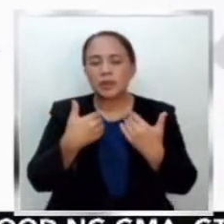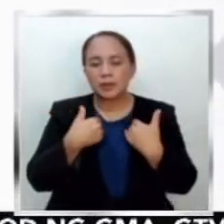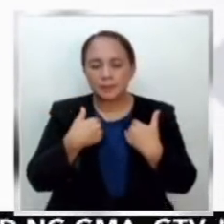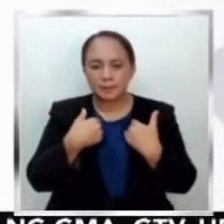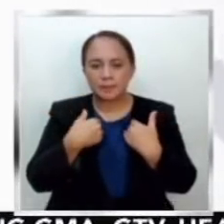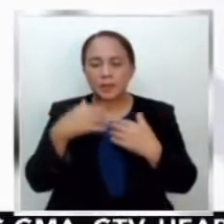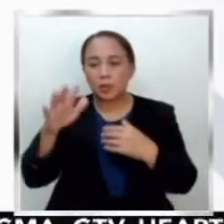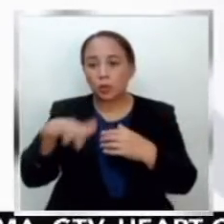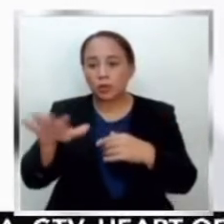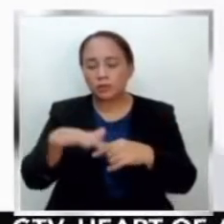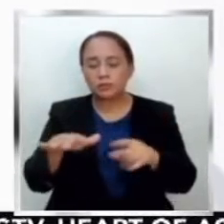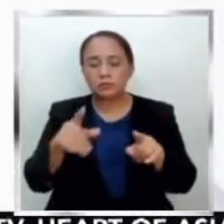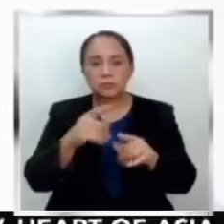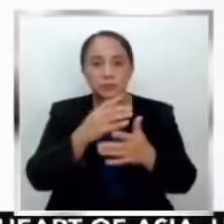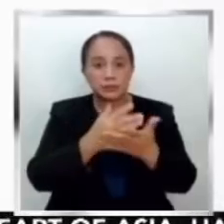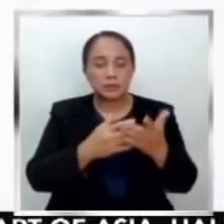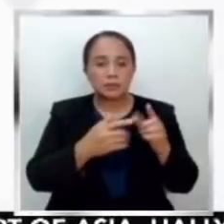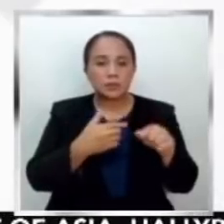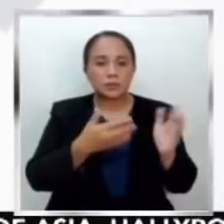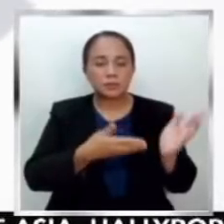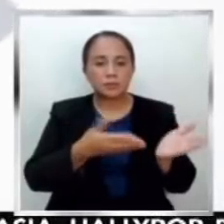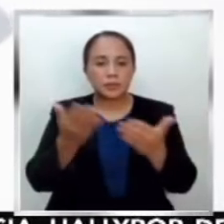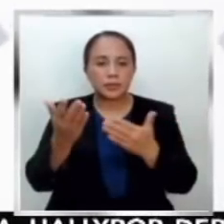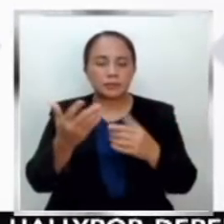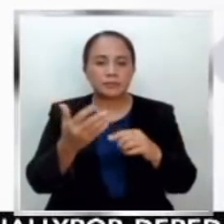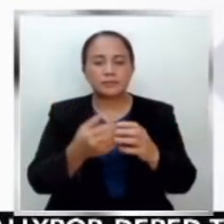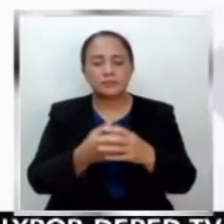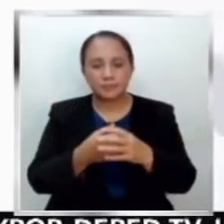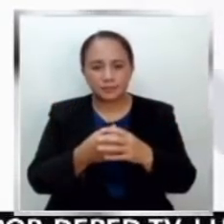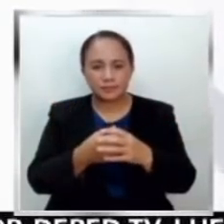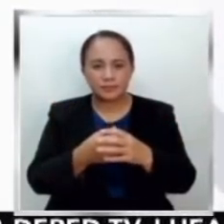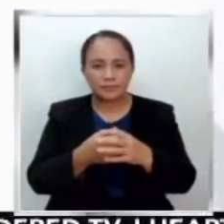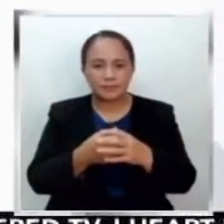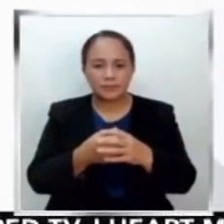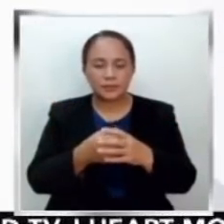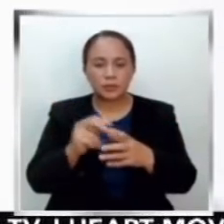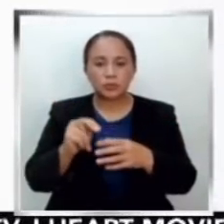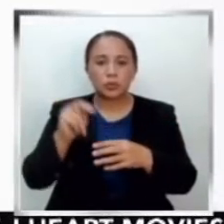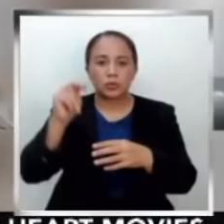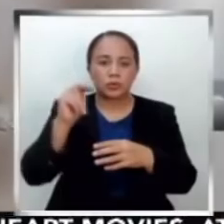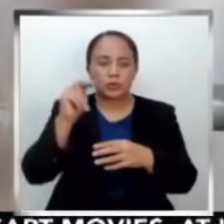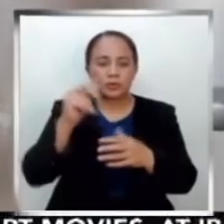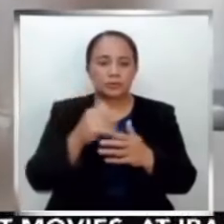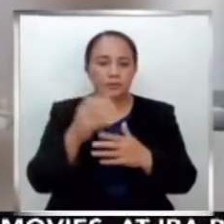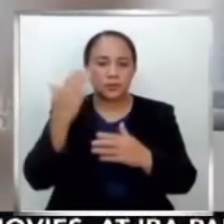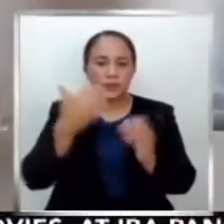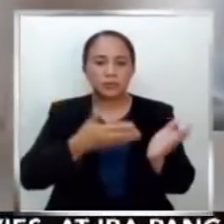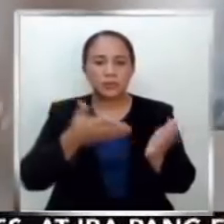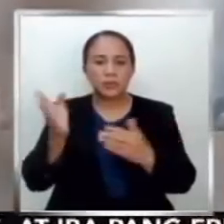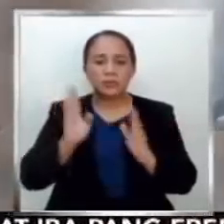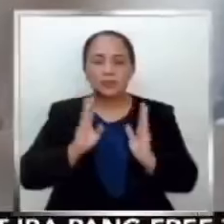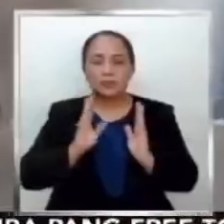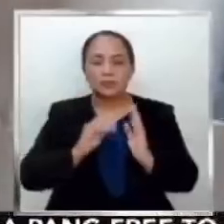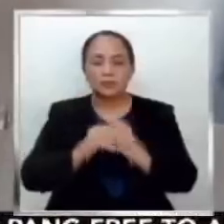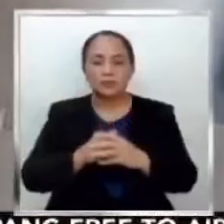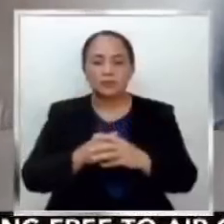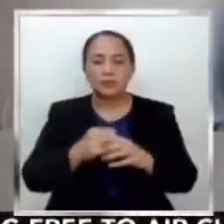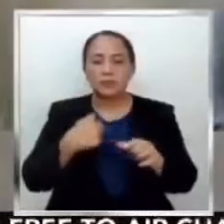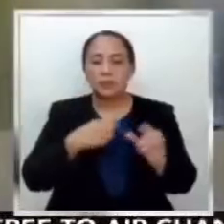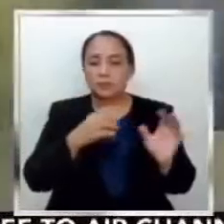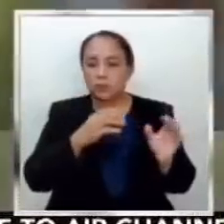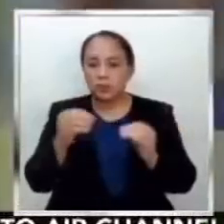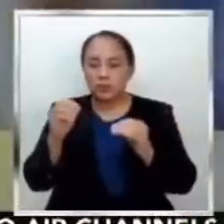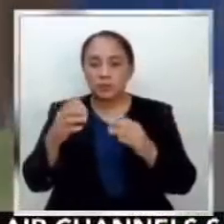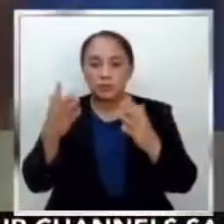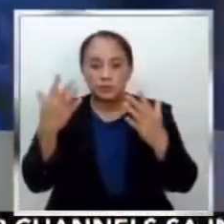yung iba, sir, dinadala po doon sa norte, sir. Inakit po ng Baguio. Isinagawa ang operasyon matapos